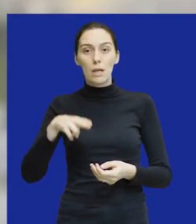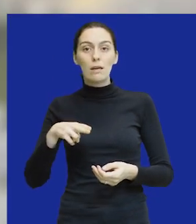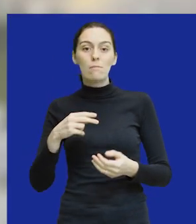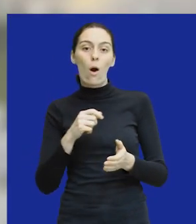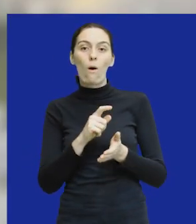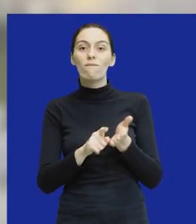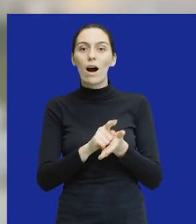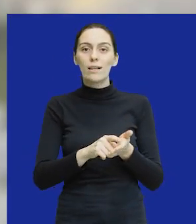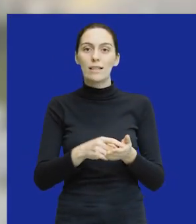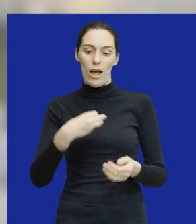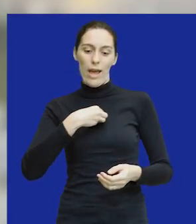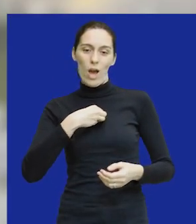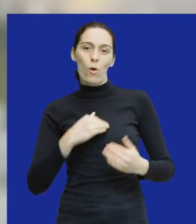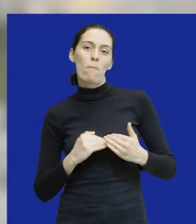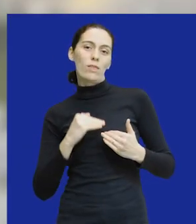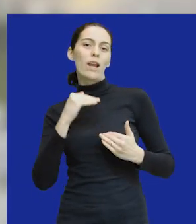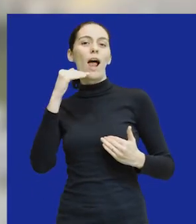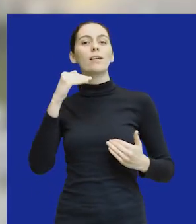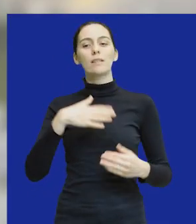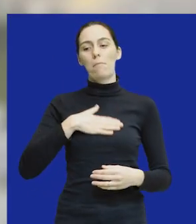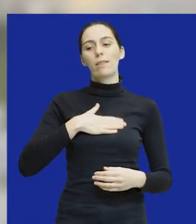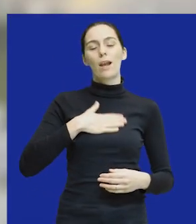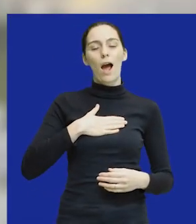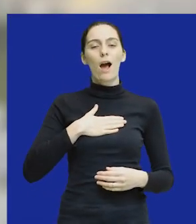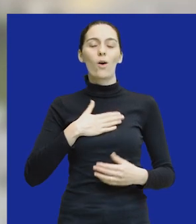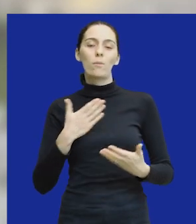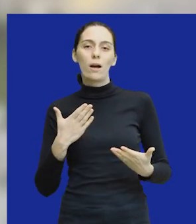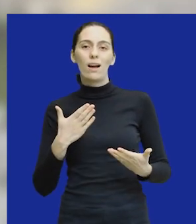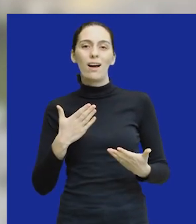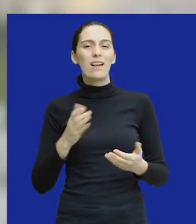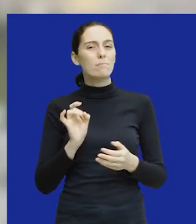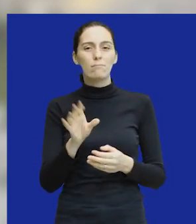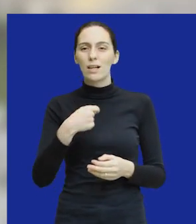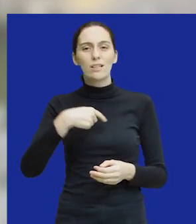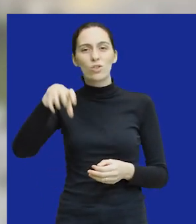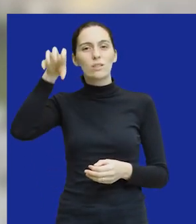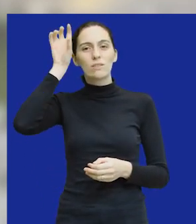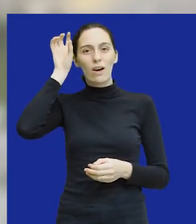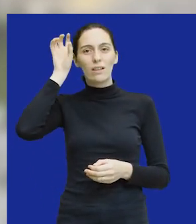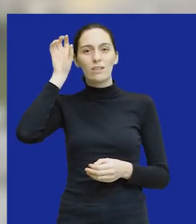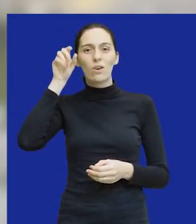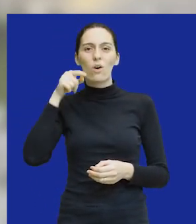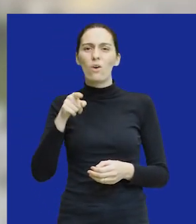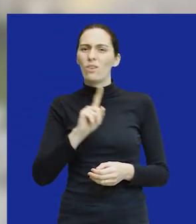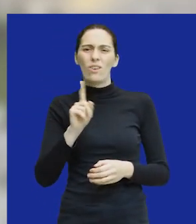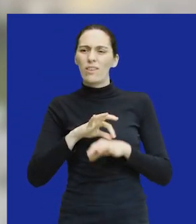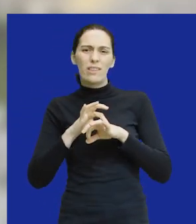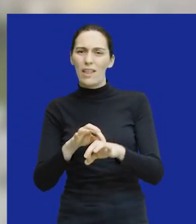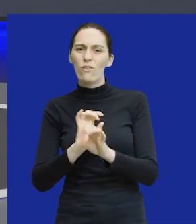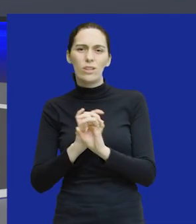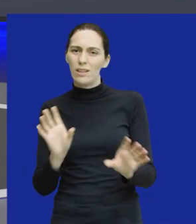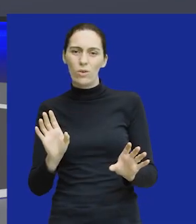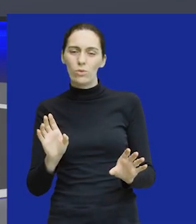imao faza kad ti malo ego poraste, pa ti je drago, pa se malo identificiraš tim, međutim vrlo brzo sam shvatio da to ne